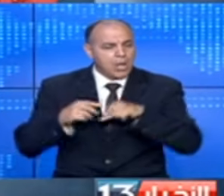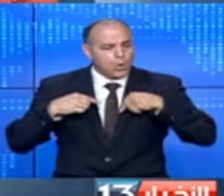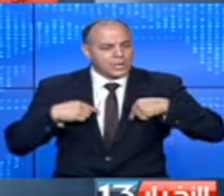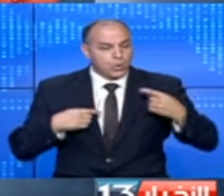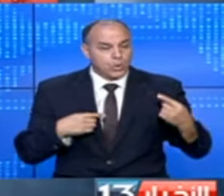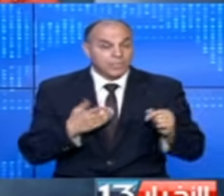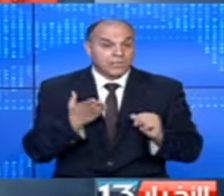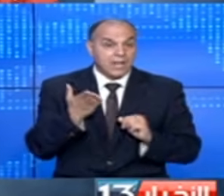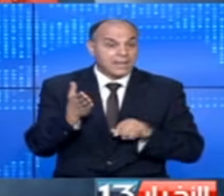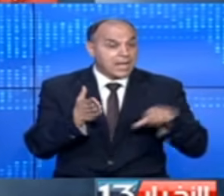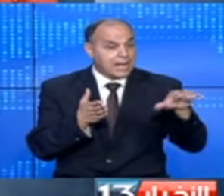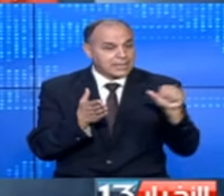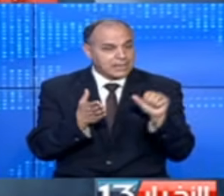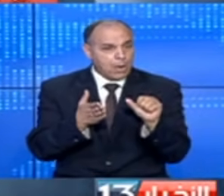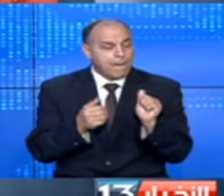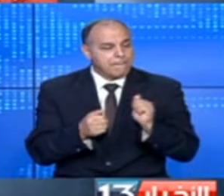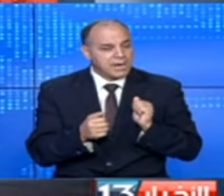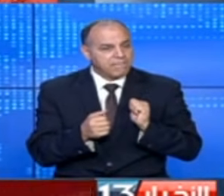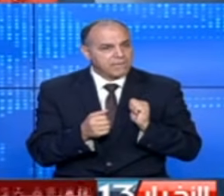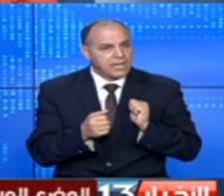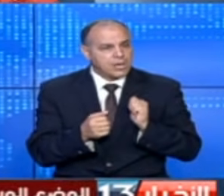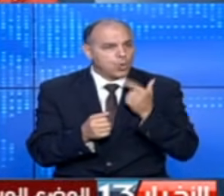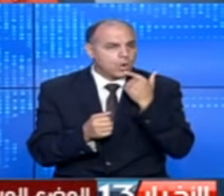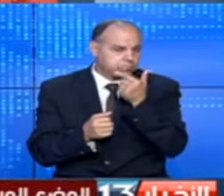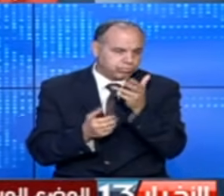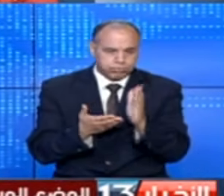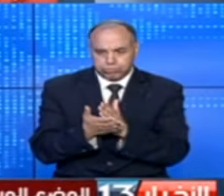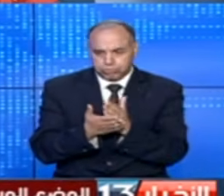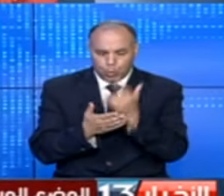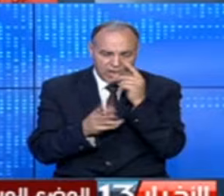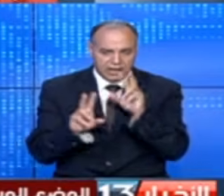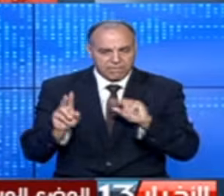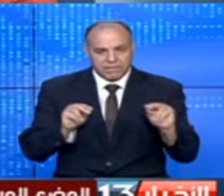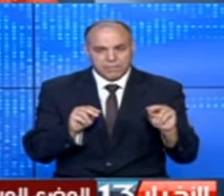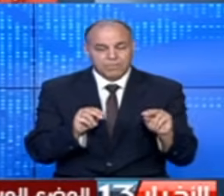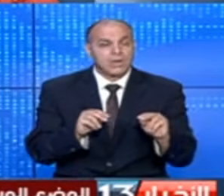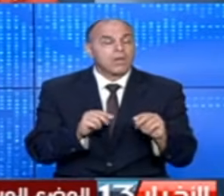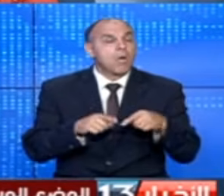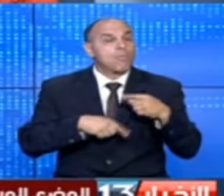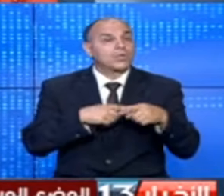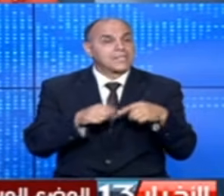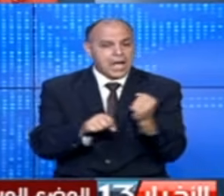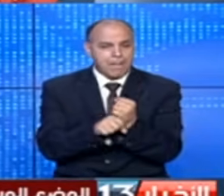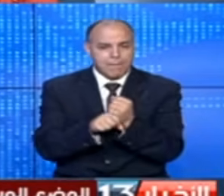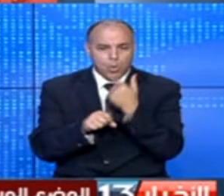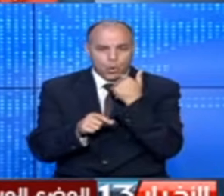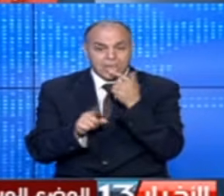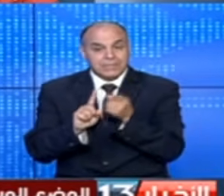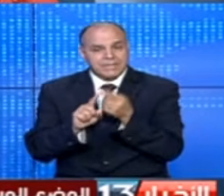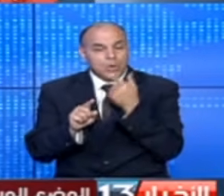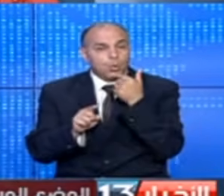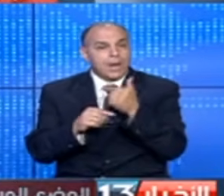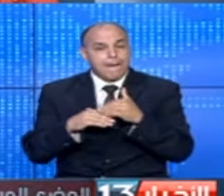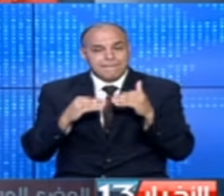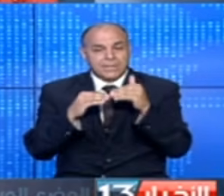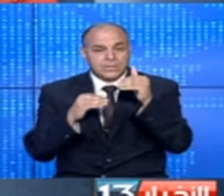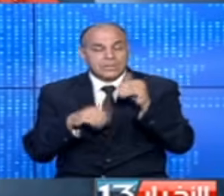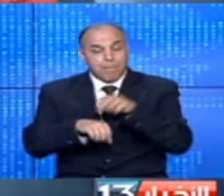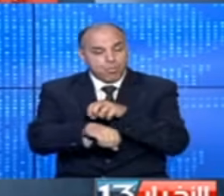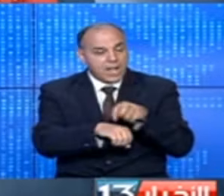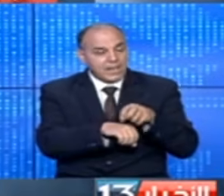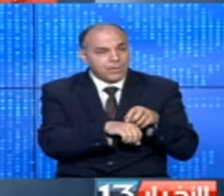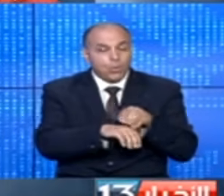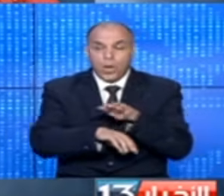الحكومة، ودعوة القطاع الخاص إلى اعتماد نفس المنوال. مواصلة العمل بالإجراءات الخاصة على مستوى